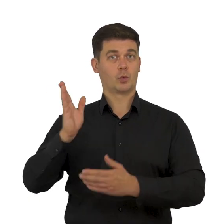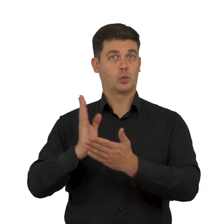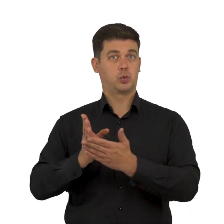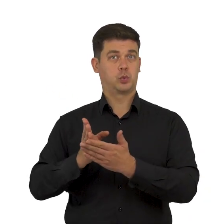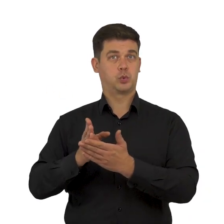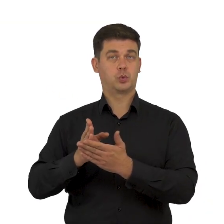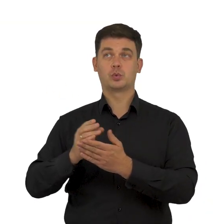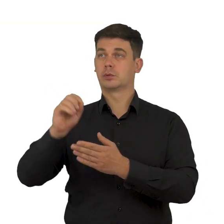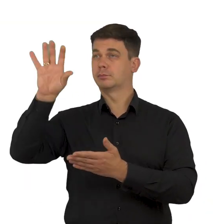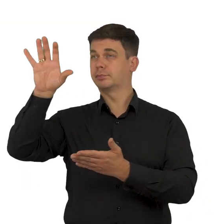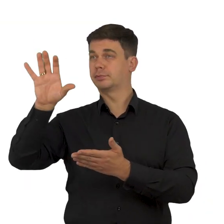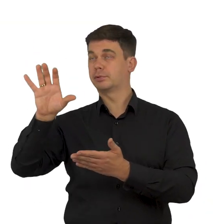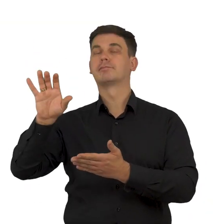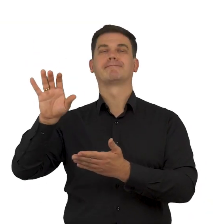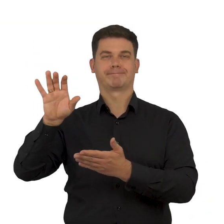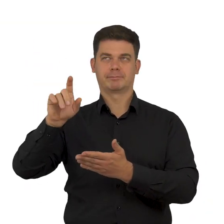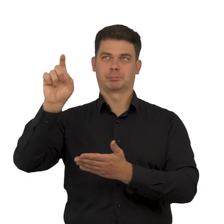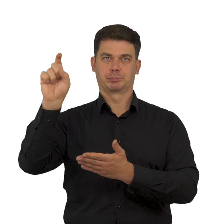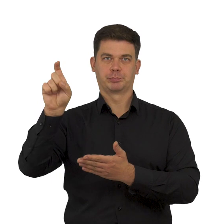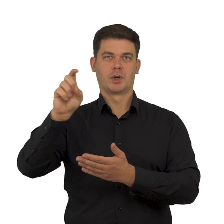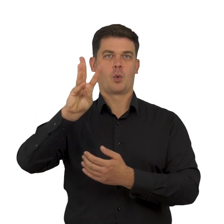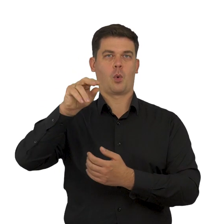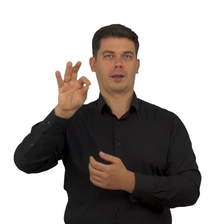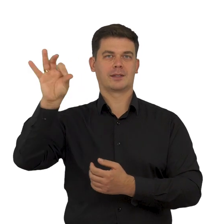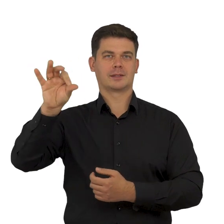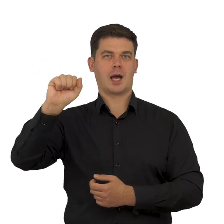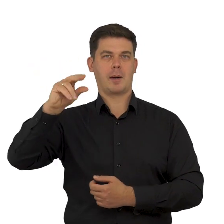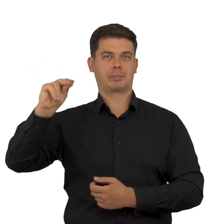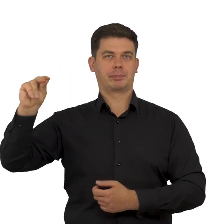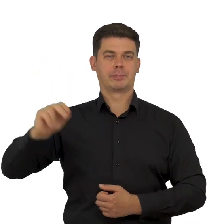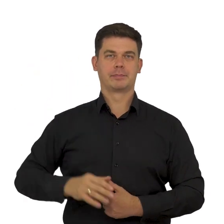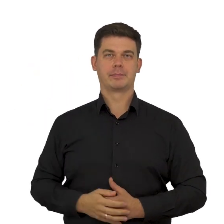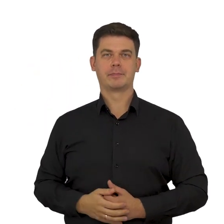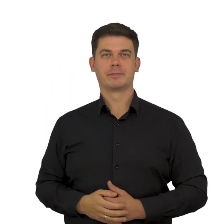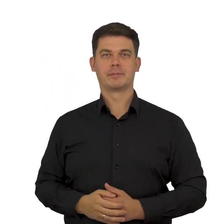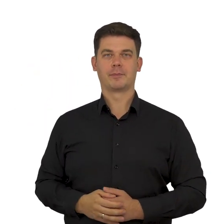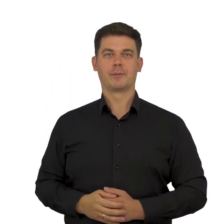Gdy aplikacja pojawi się na liście poniżej, dotykamy ją.